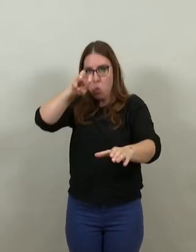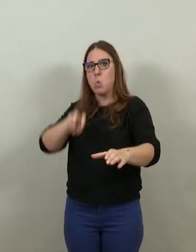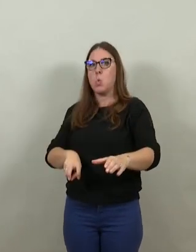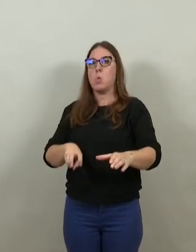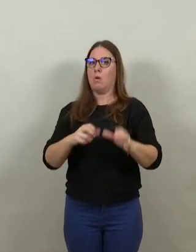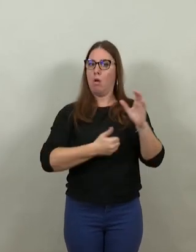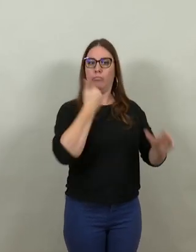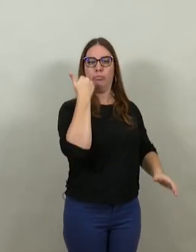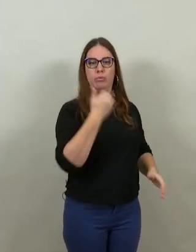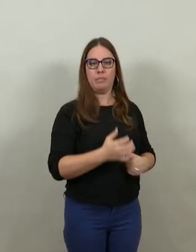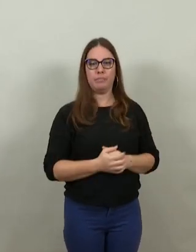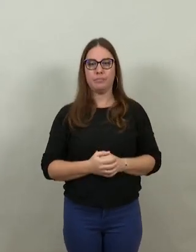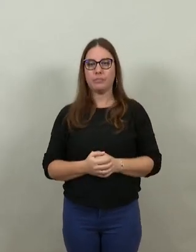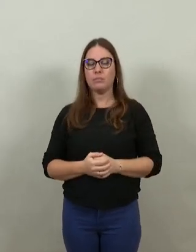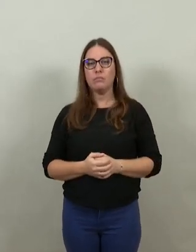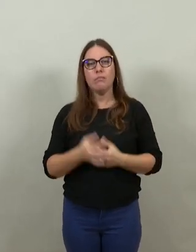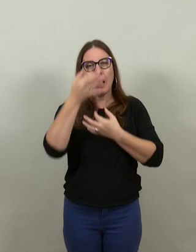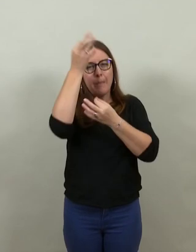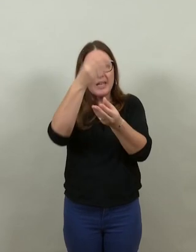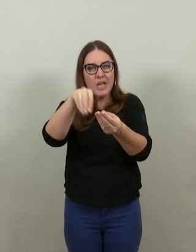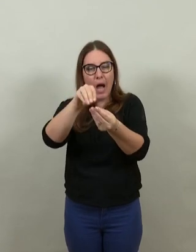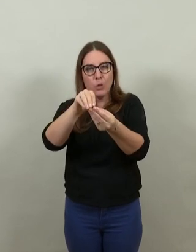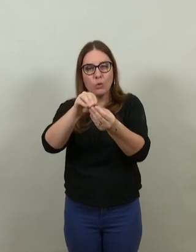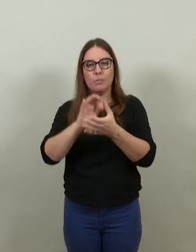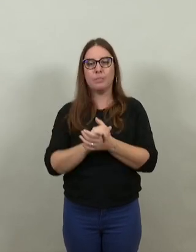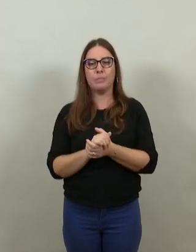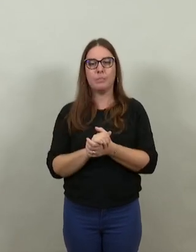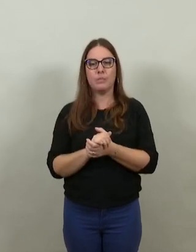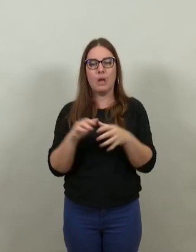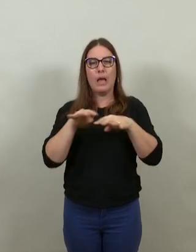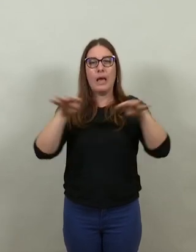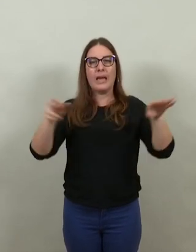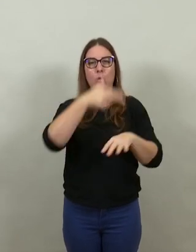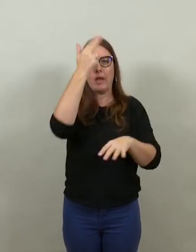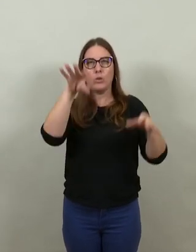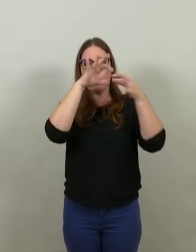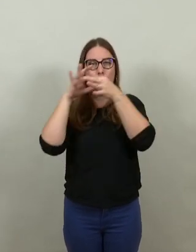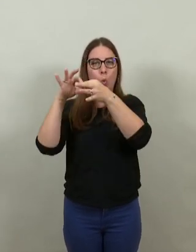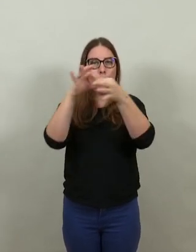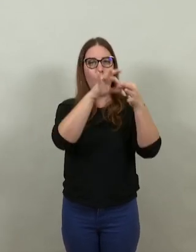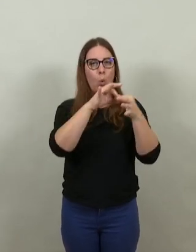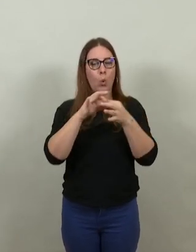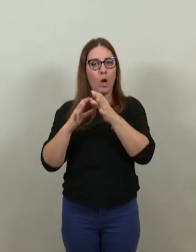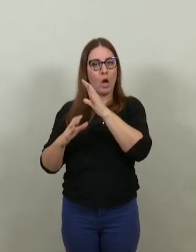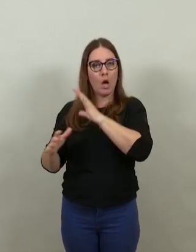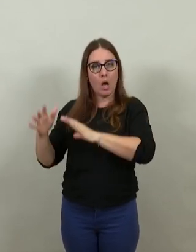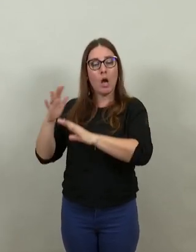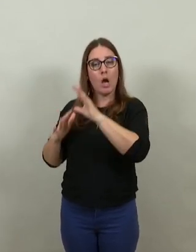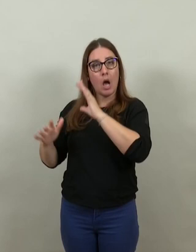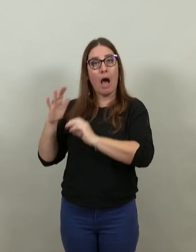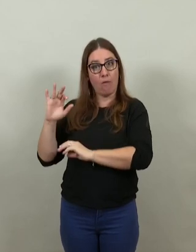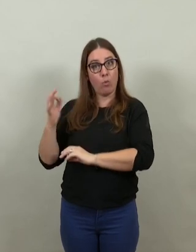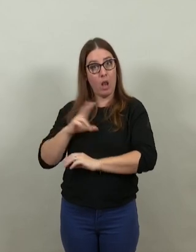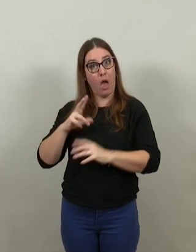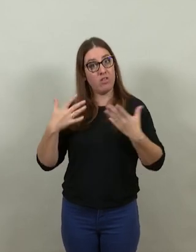l'énergie précision que l'interconnexion donc des réseaux nationaux existait donc avant l'instauration